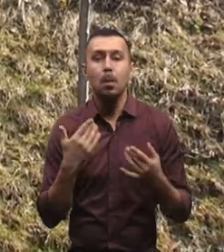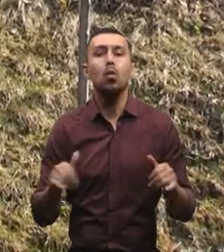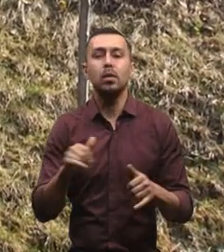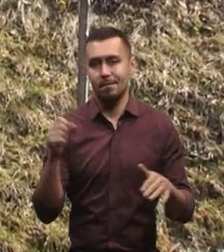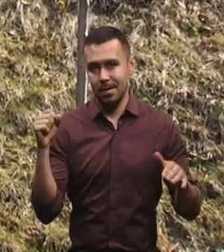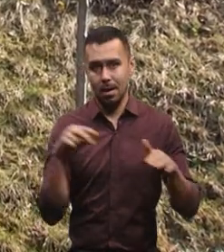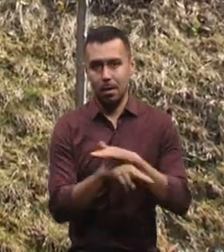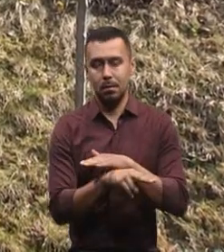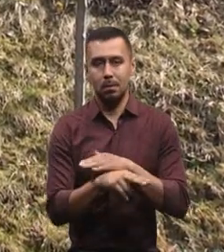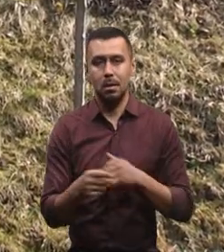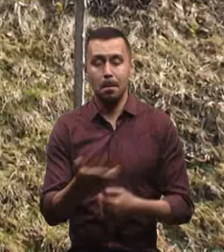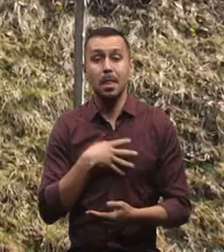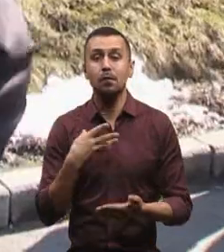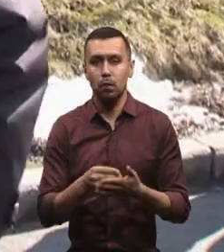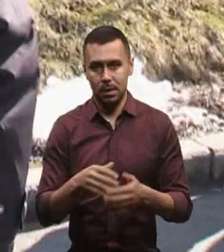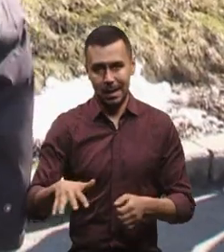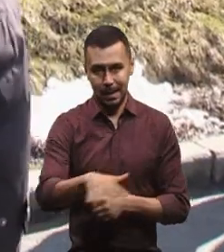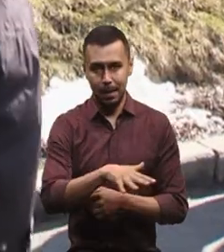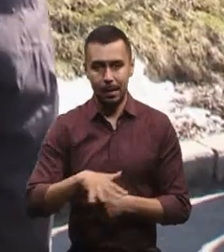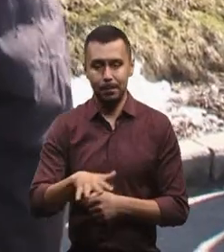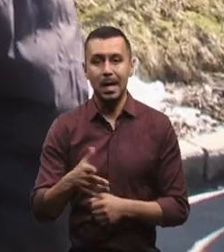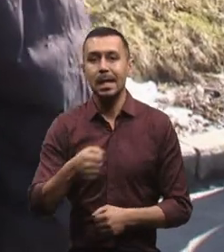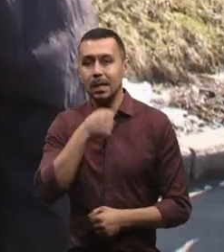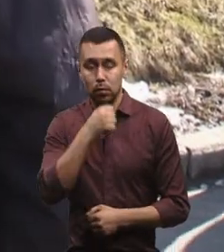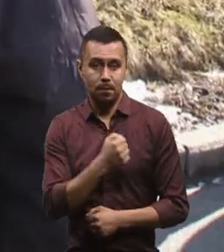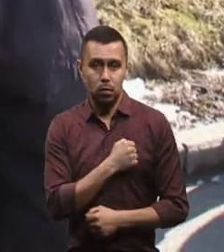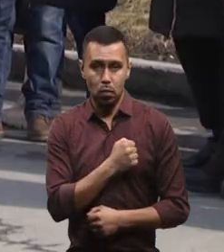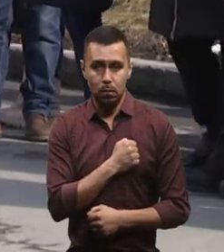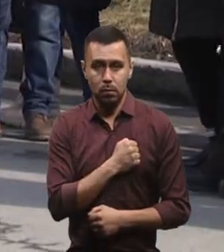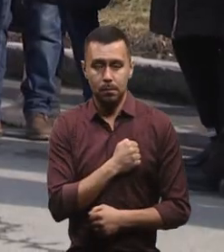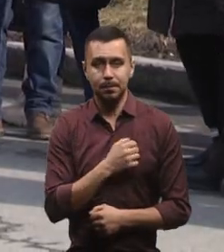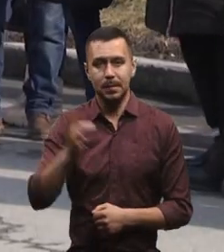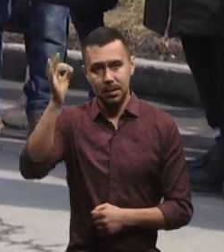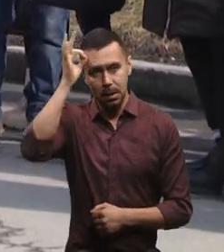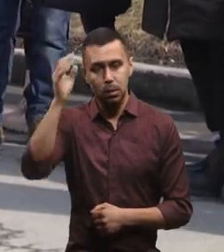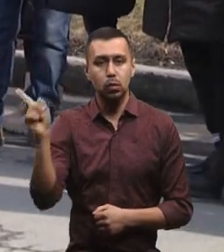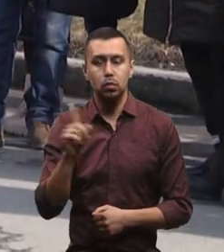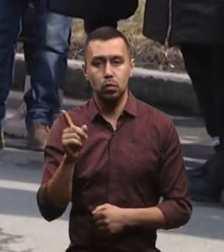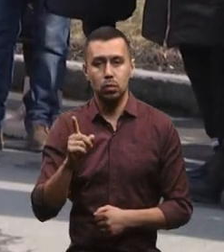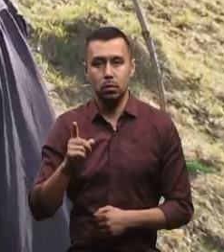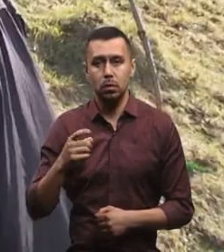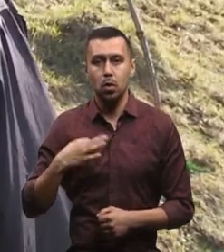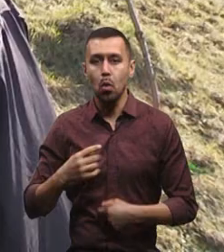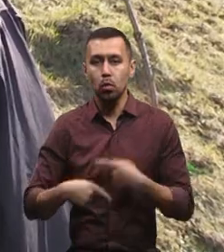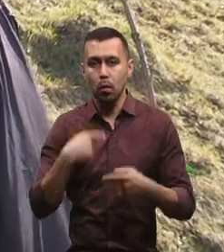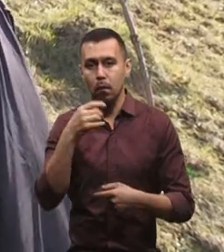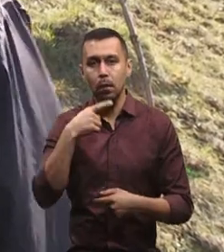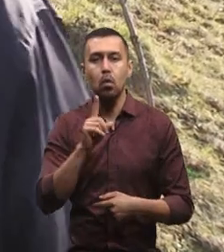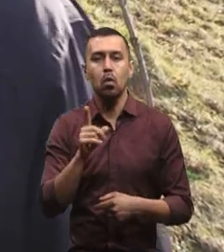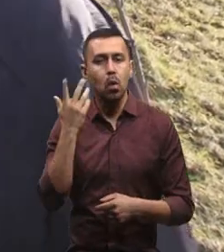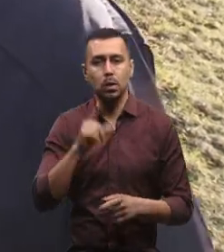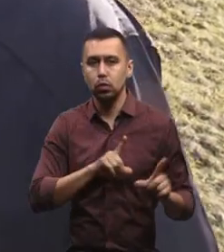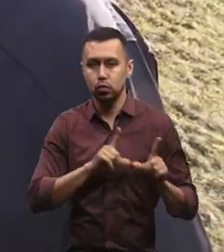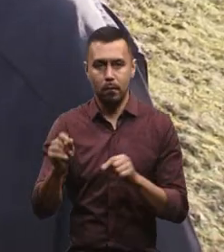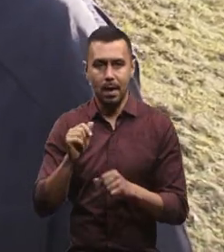тікати, ми на своїй землі. Дідусь військового Микола Марцека згадує, що онук говорив, коли йшов на війну.